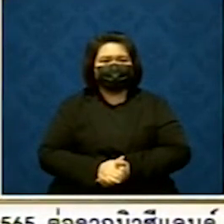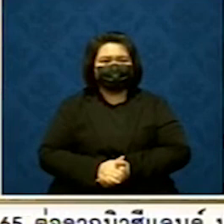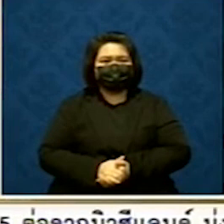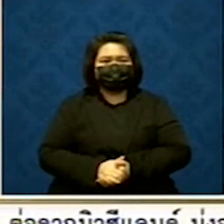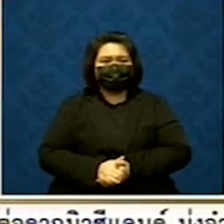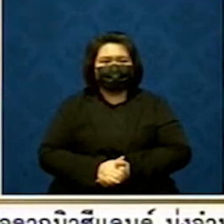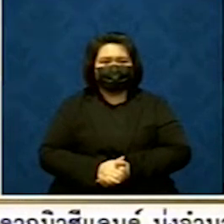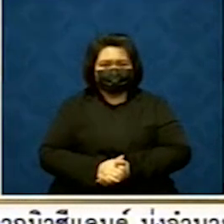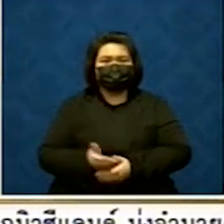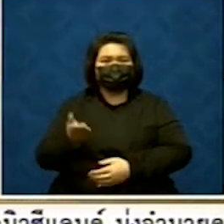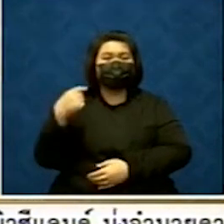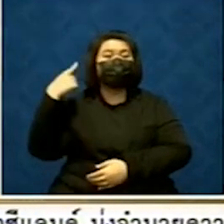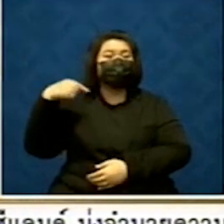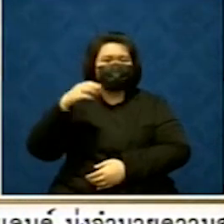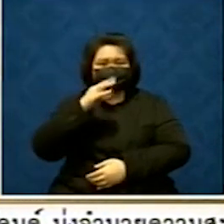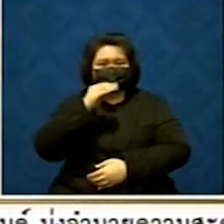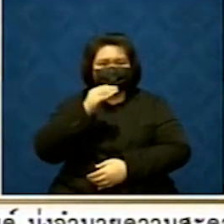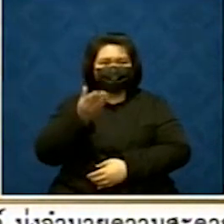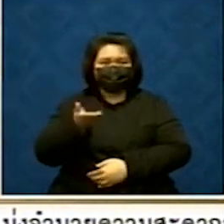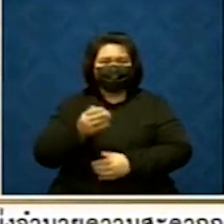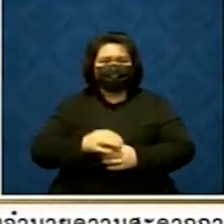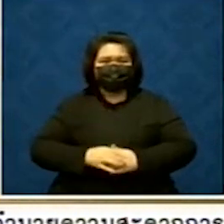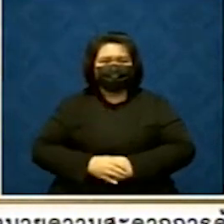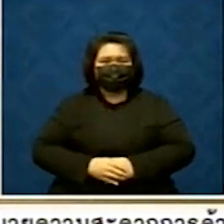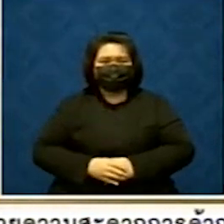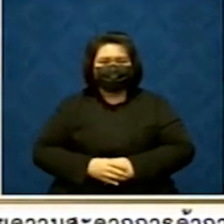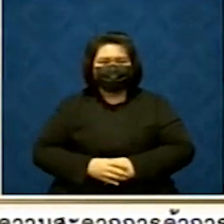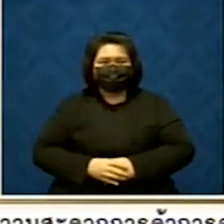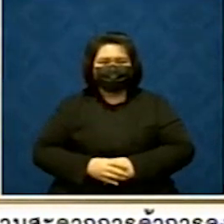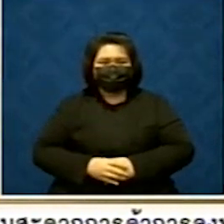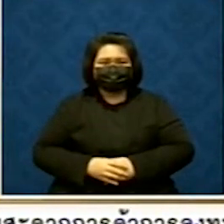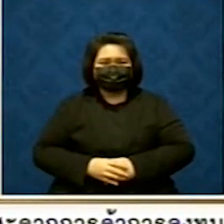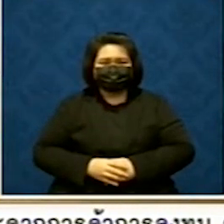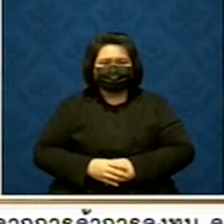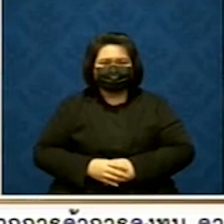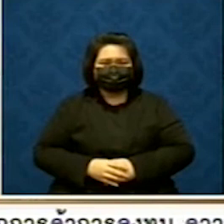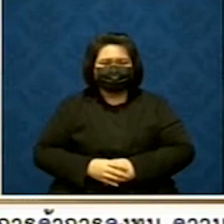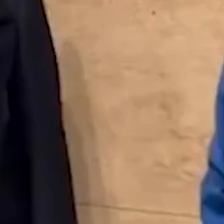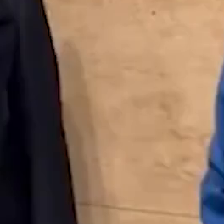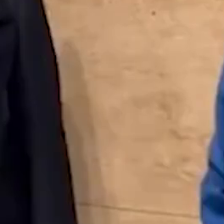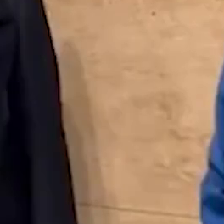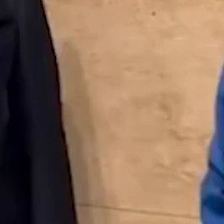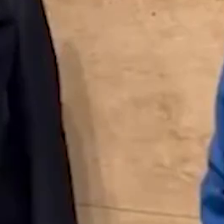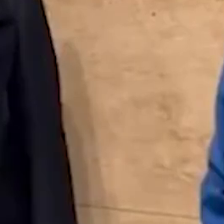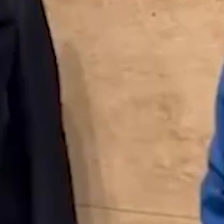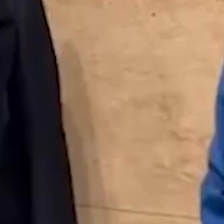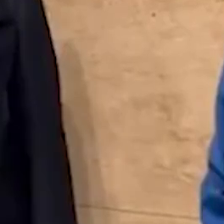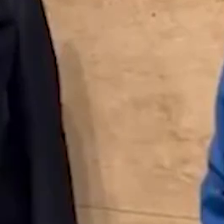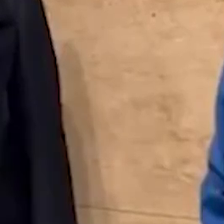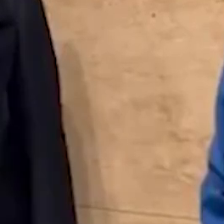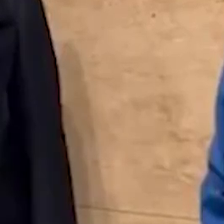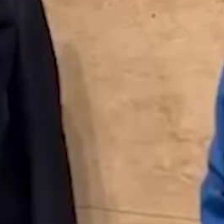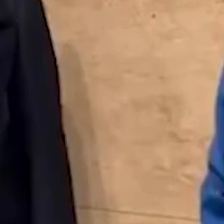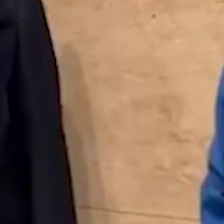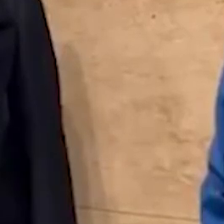องประชุมพ่ออรยุทธก็ยกมือเชิงสนับสน้นคำพูดของพ่อรกัเช่นเดียวกันต่มาเวลาประมาณ 21